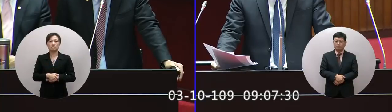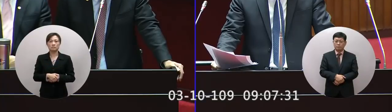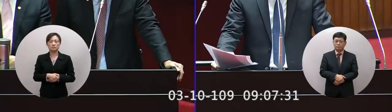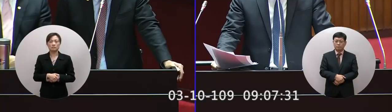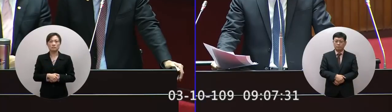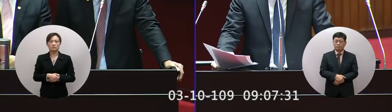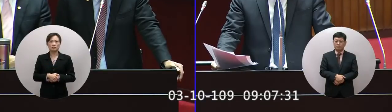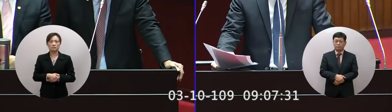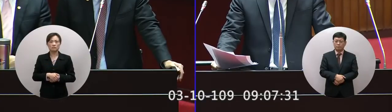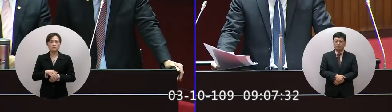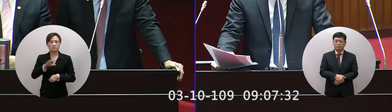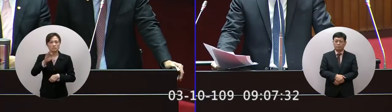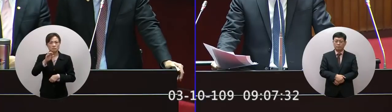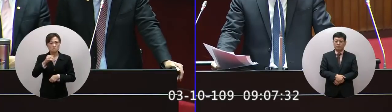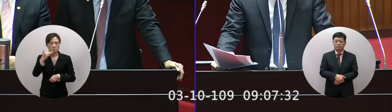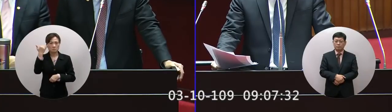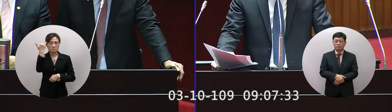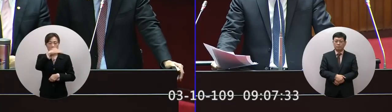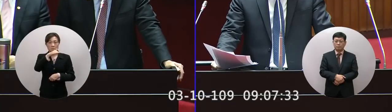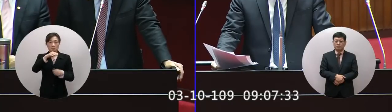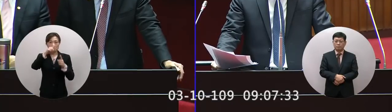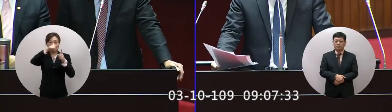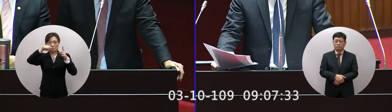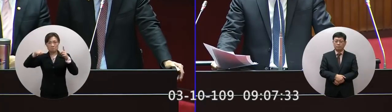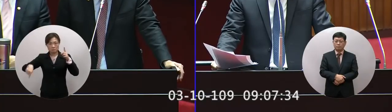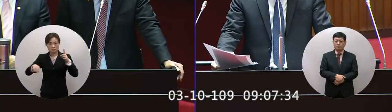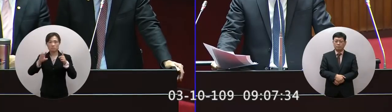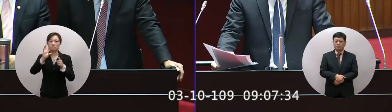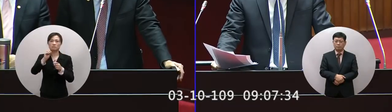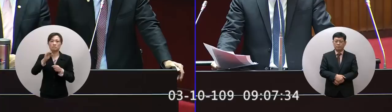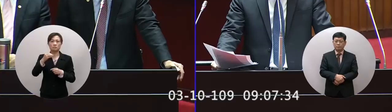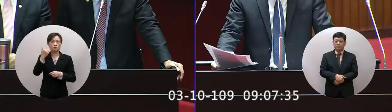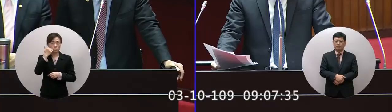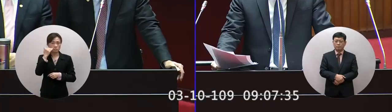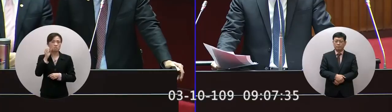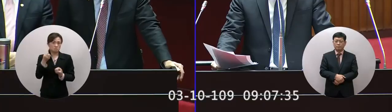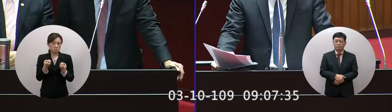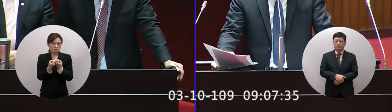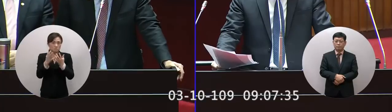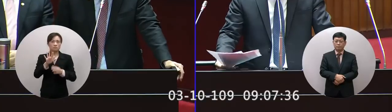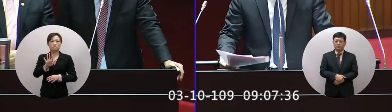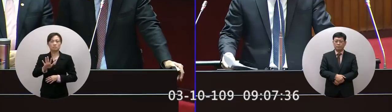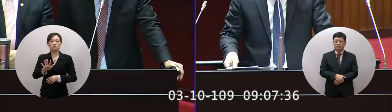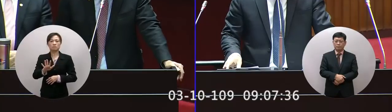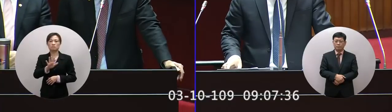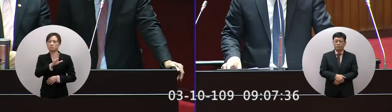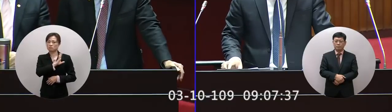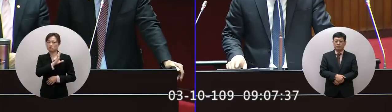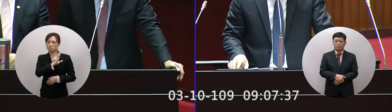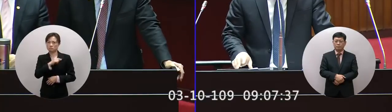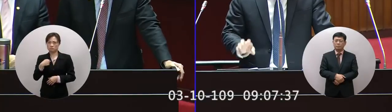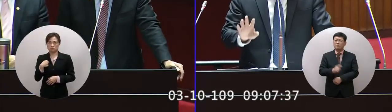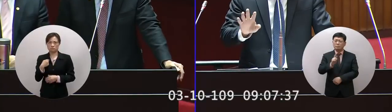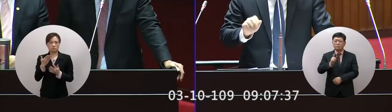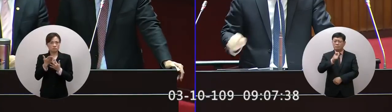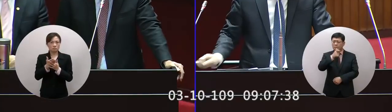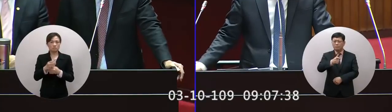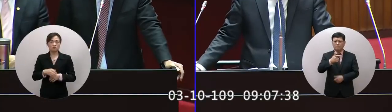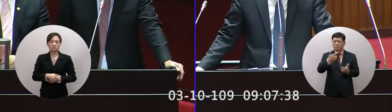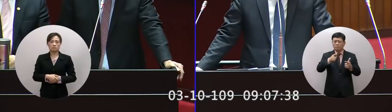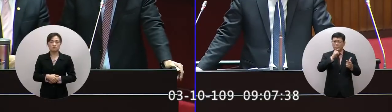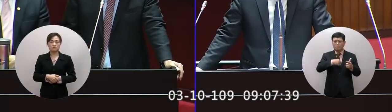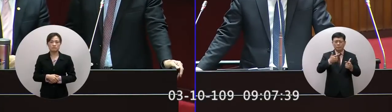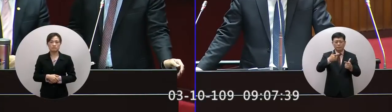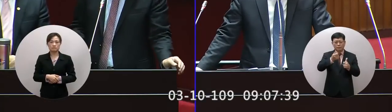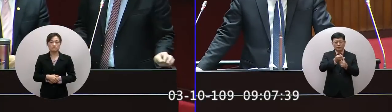到一个非理性下跌的一个状况。那如果非理性下跌一个状况产生的时候，我们当然要进去。 什么叫非疫情